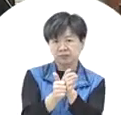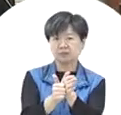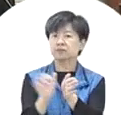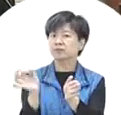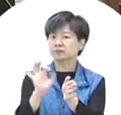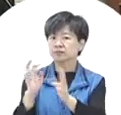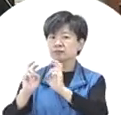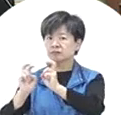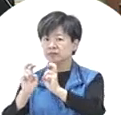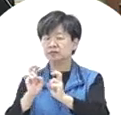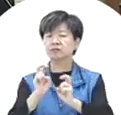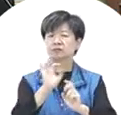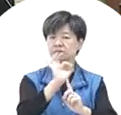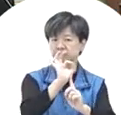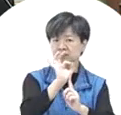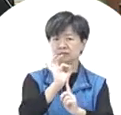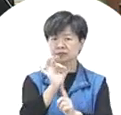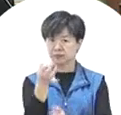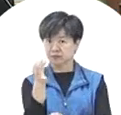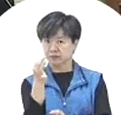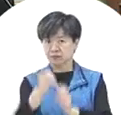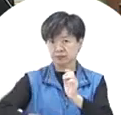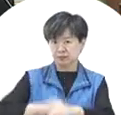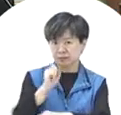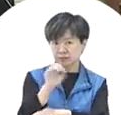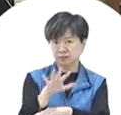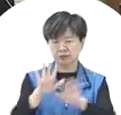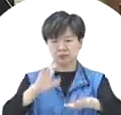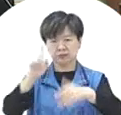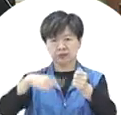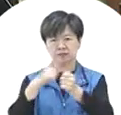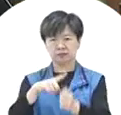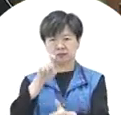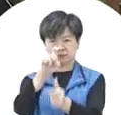算，我们的预算里面哦，今年编列